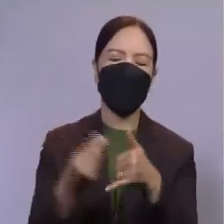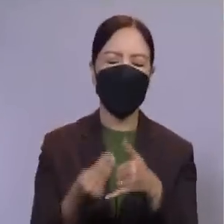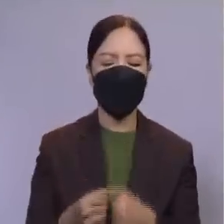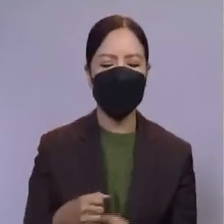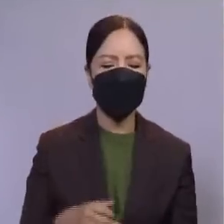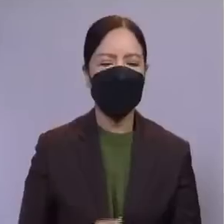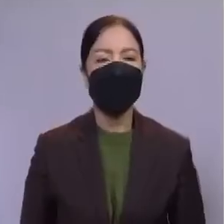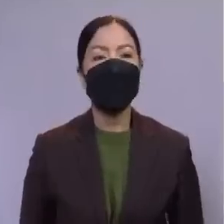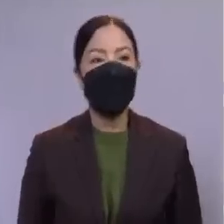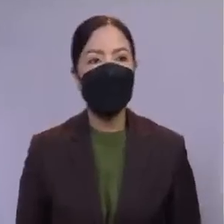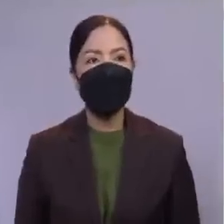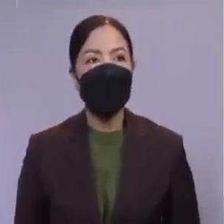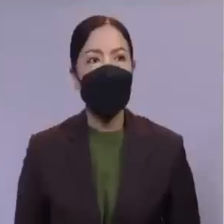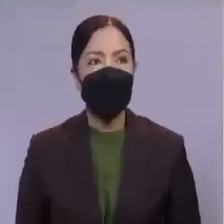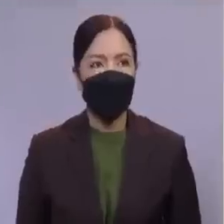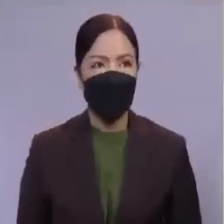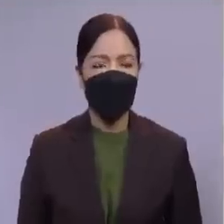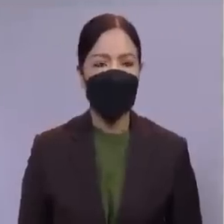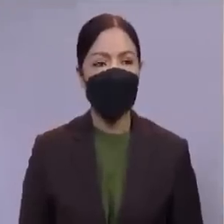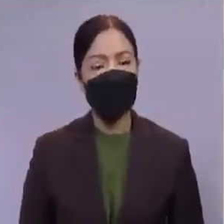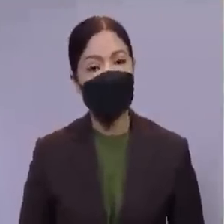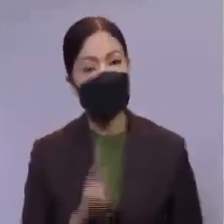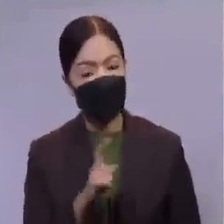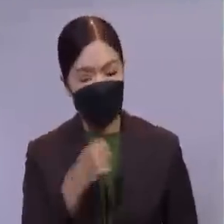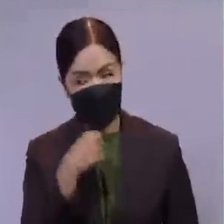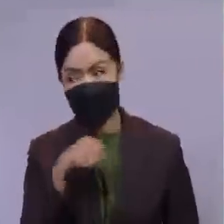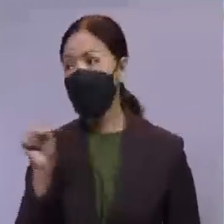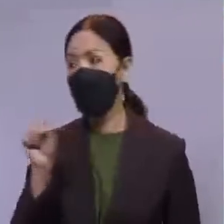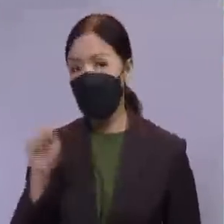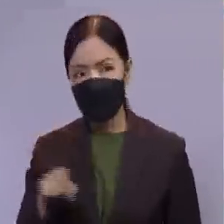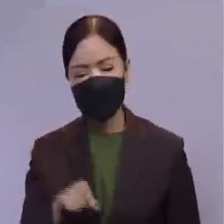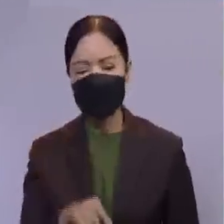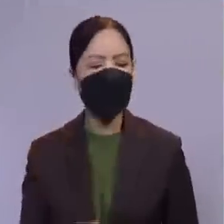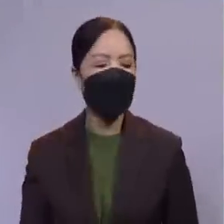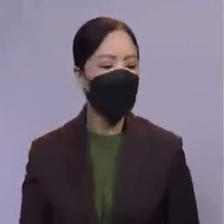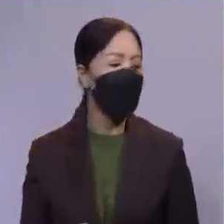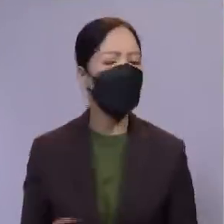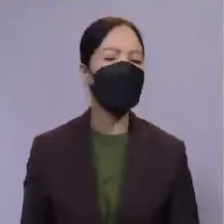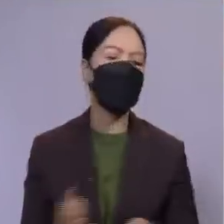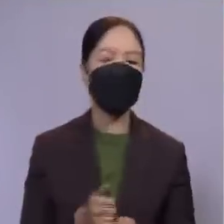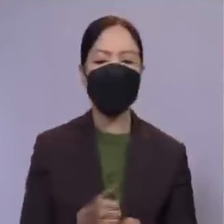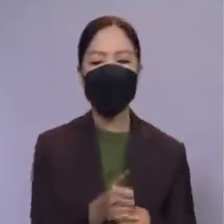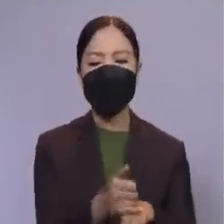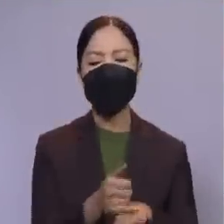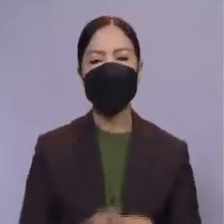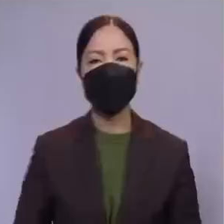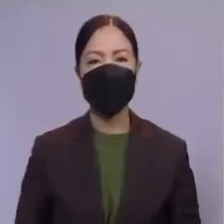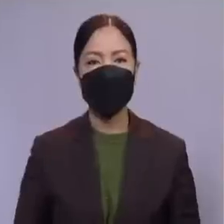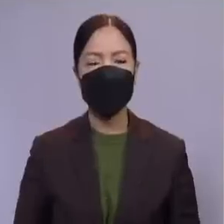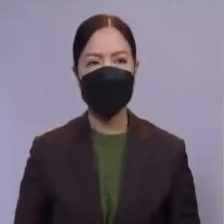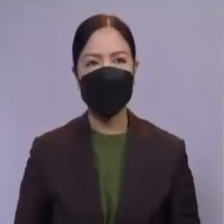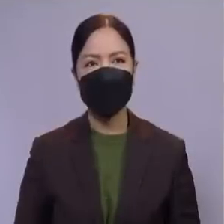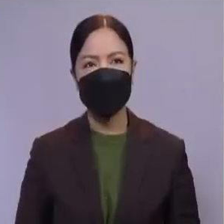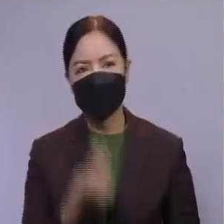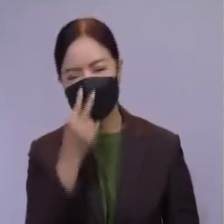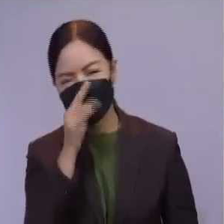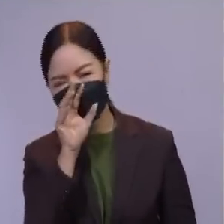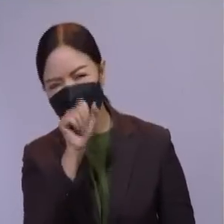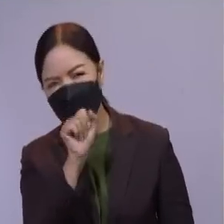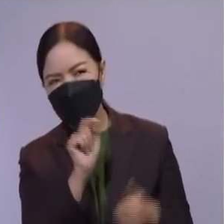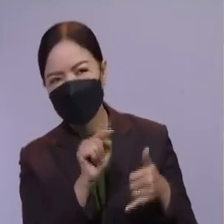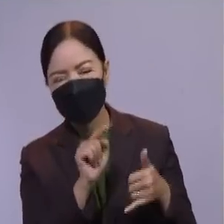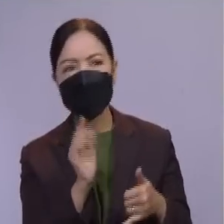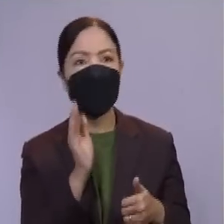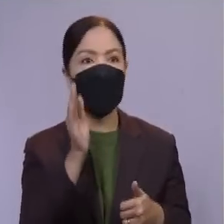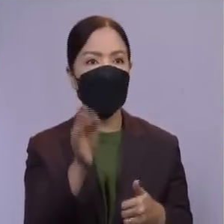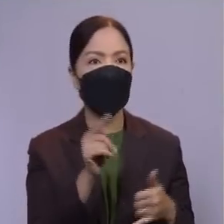ถ้านายกรัฐมนตรีไม่ตอบค่ะแล้วก็ออกรถไปเลยเออหลังจากนี้ก็ต้องจับตาท่าทีของท่านนายกด้วย